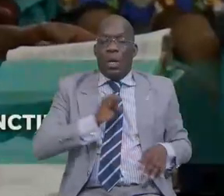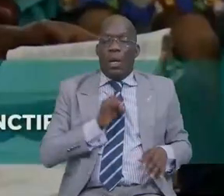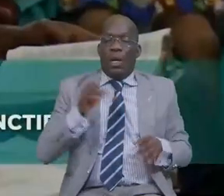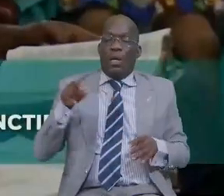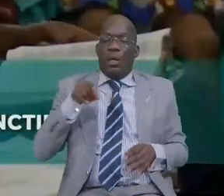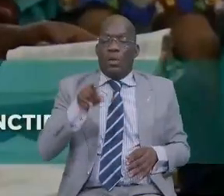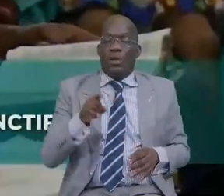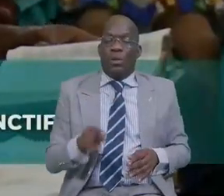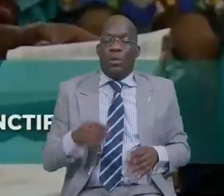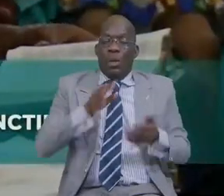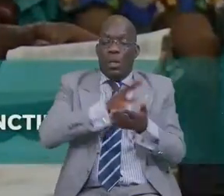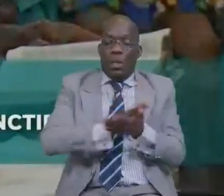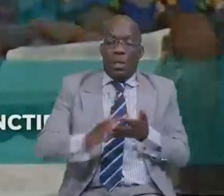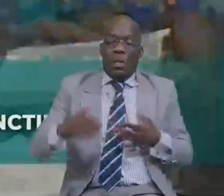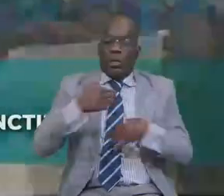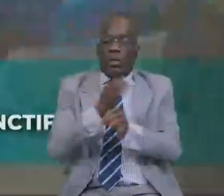Les créatures